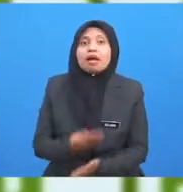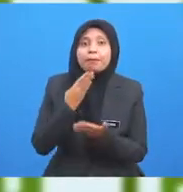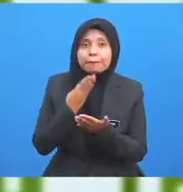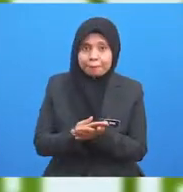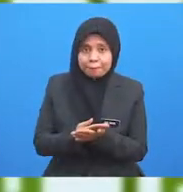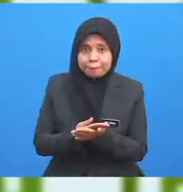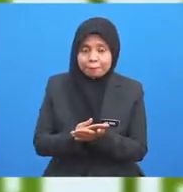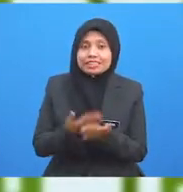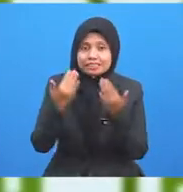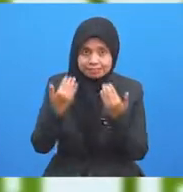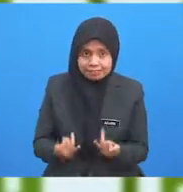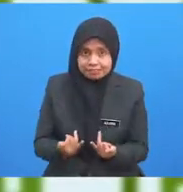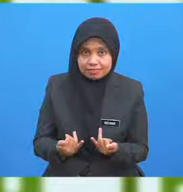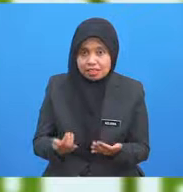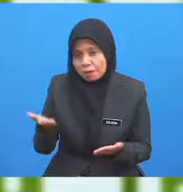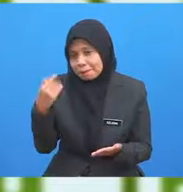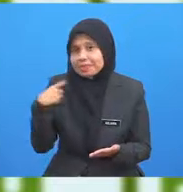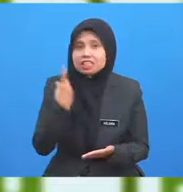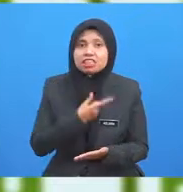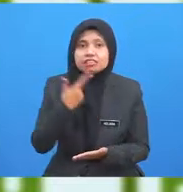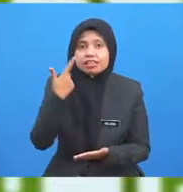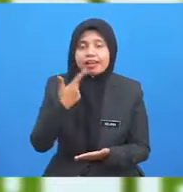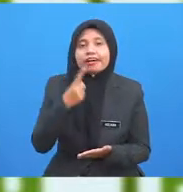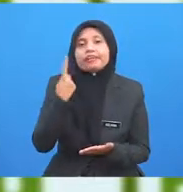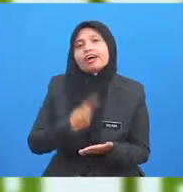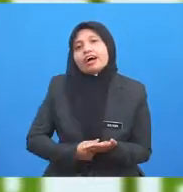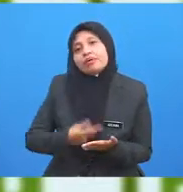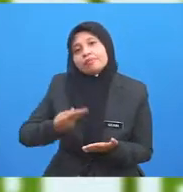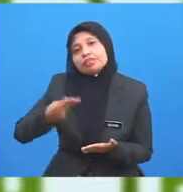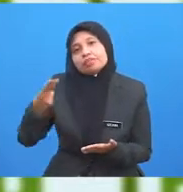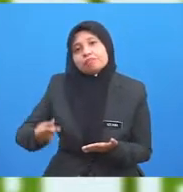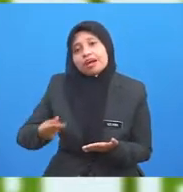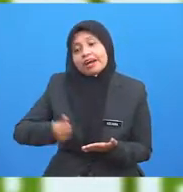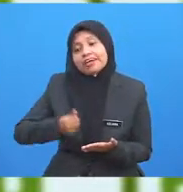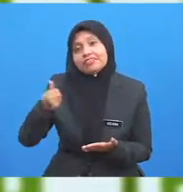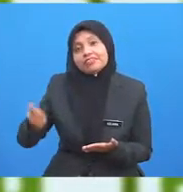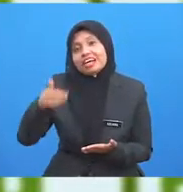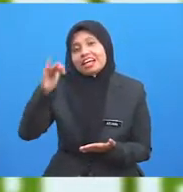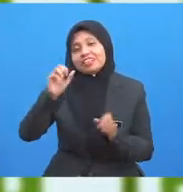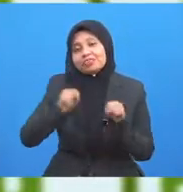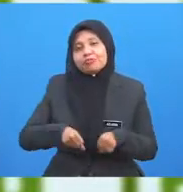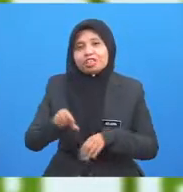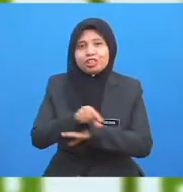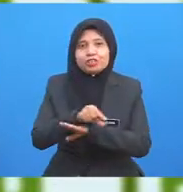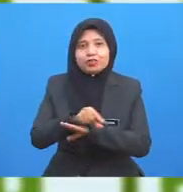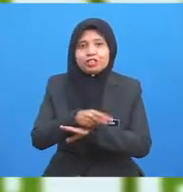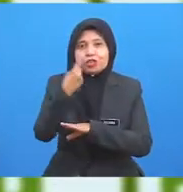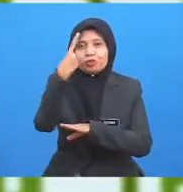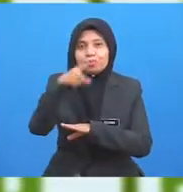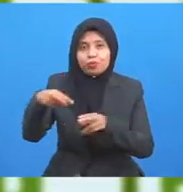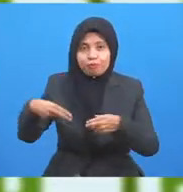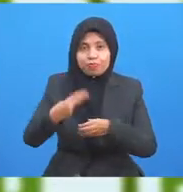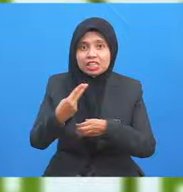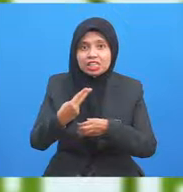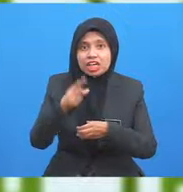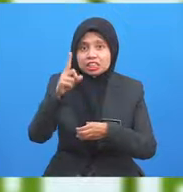Baiklah, sekarang mari kita lihat apakah bahan dan peralatan yang boleh kita gunakan untuk